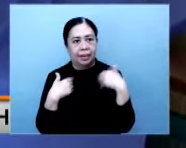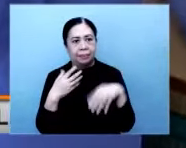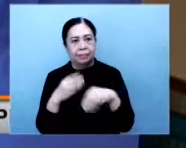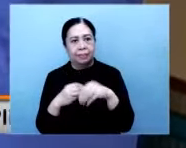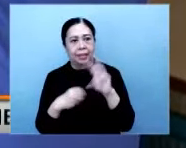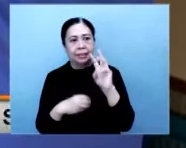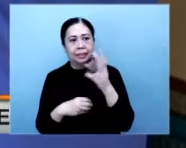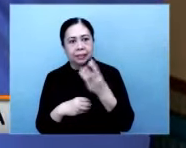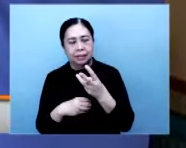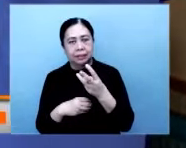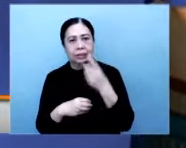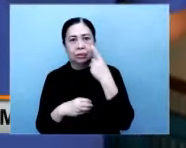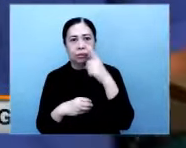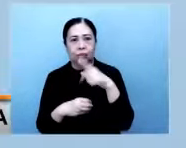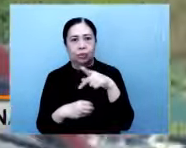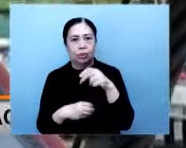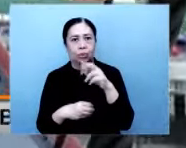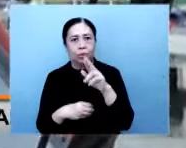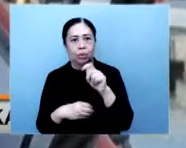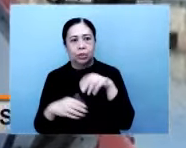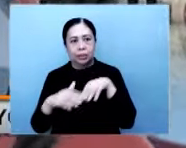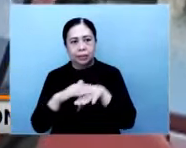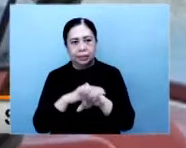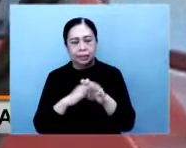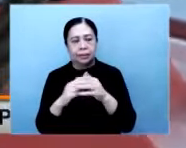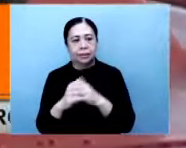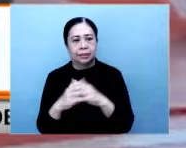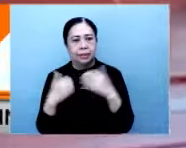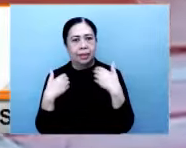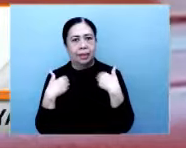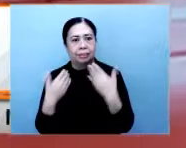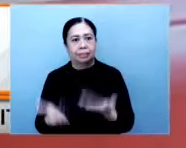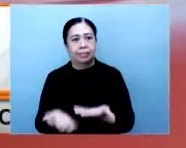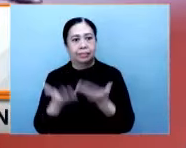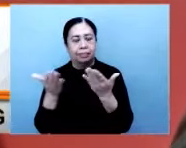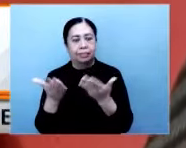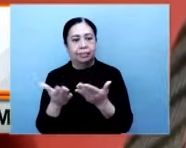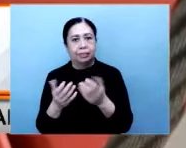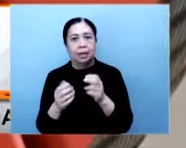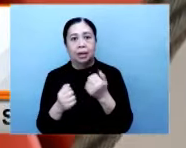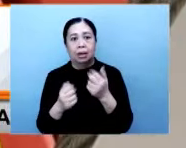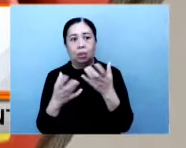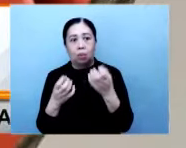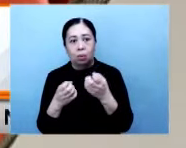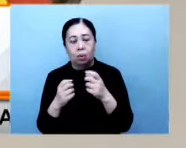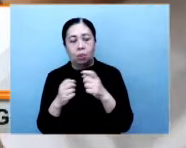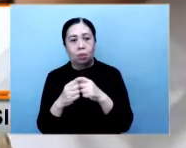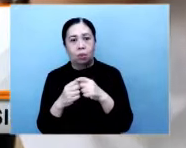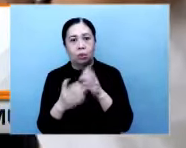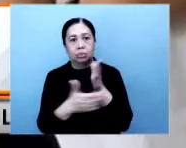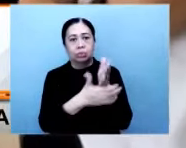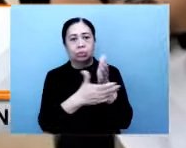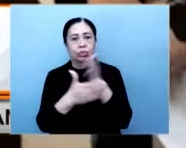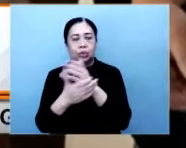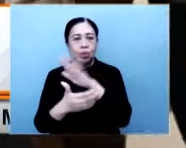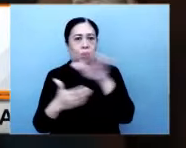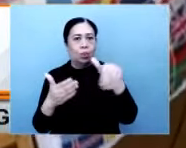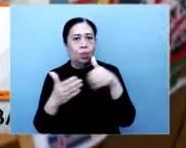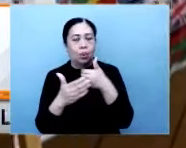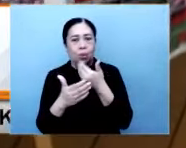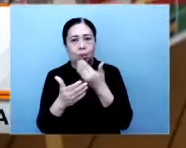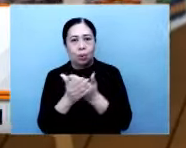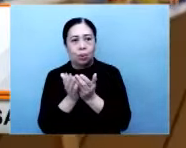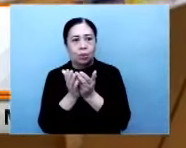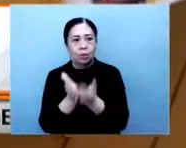pesos para sa port entrance. Meron ding ino-offer na ship tour kung gustong ikutin ang buong barko sa